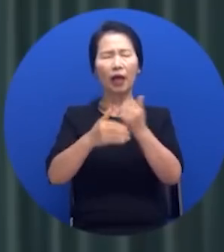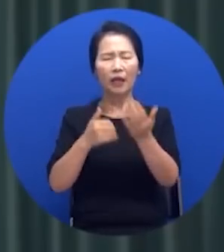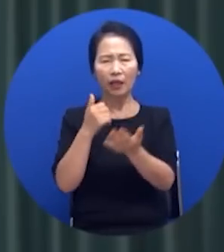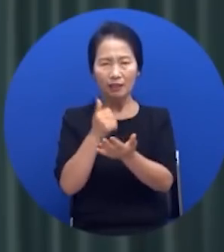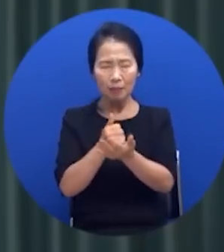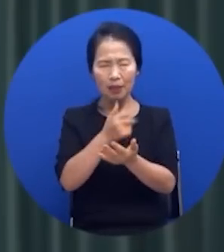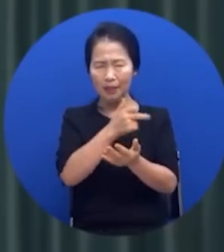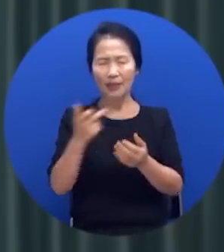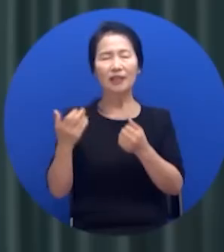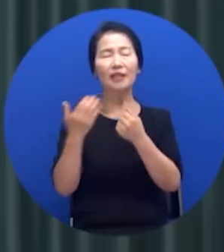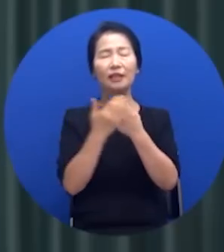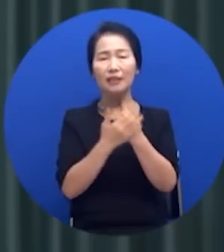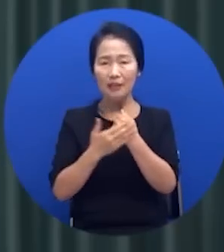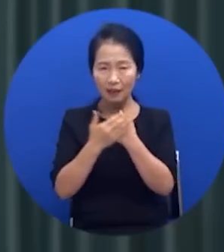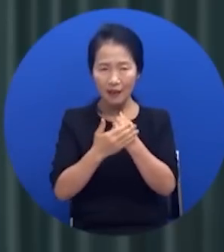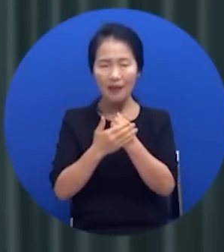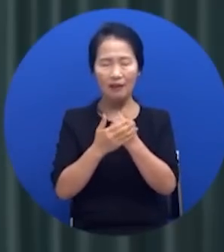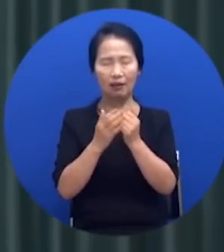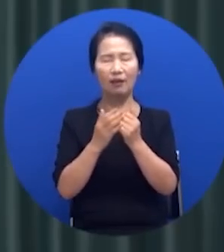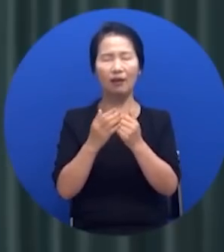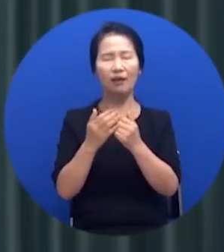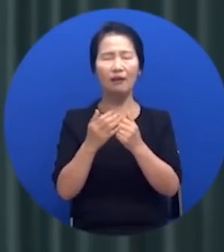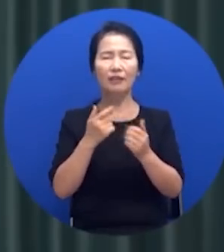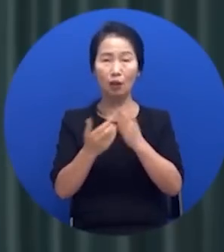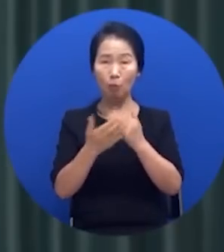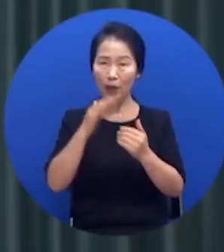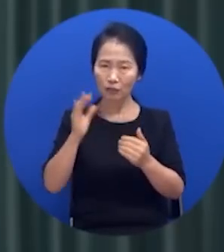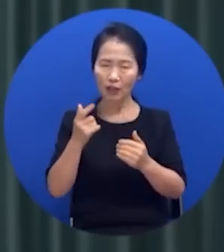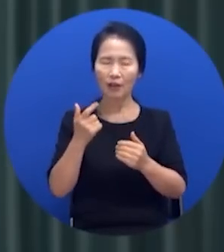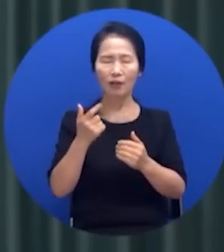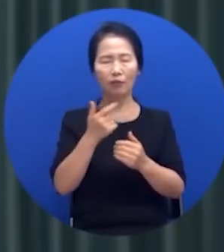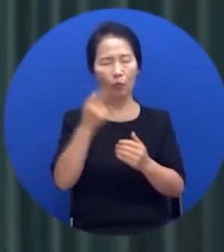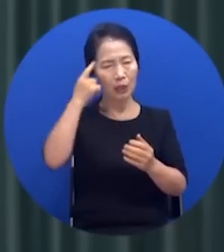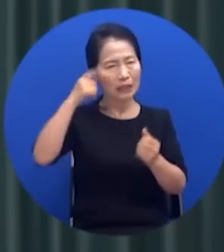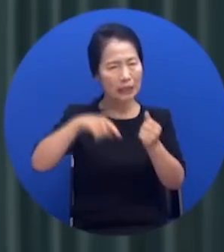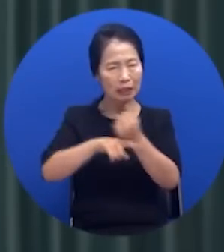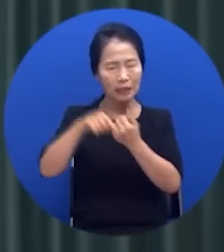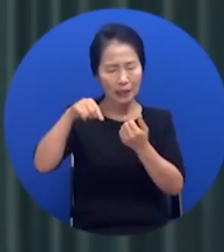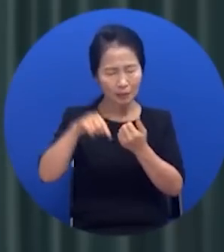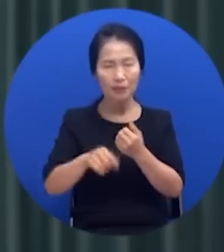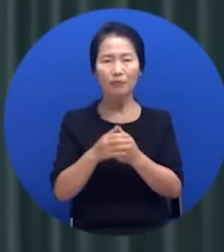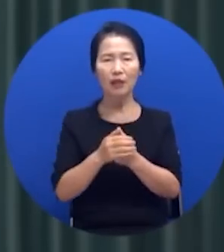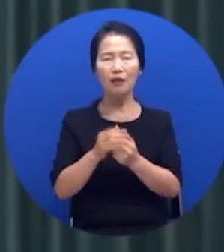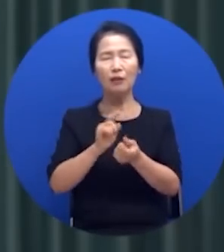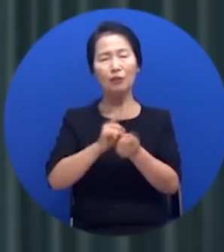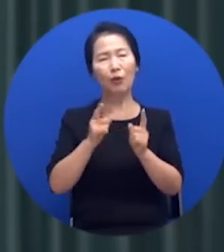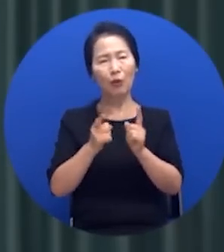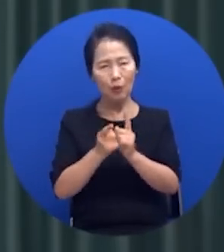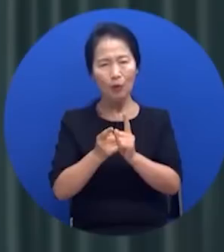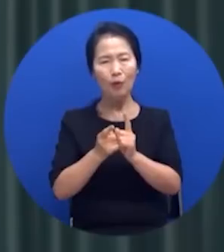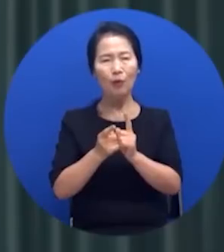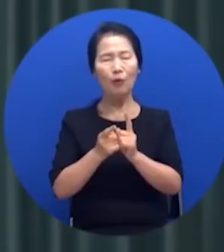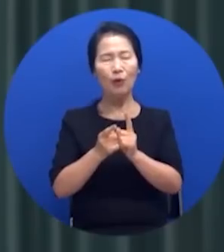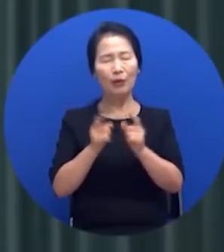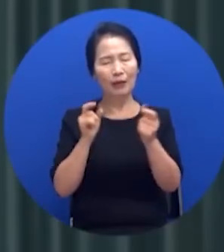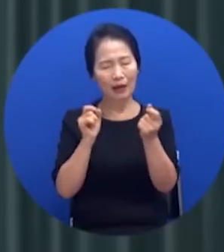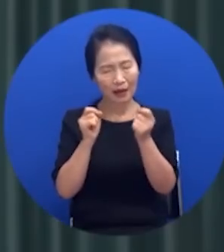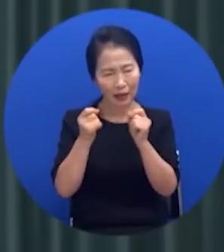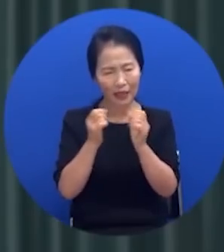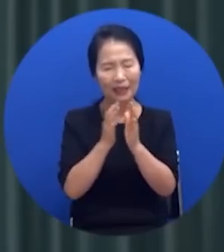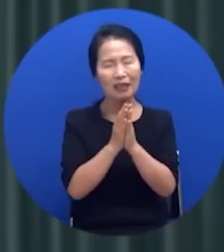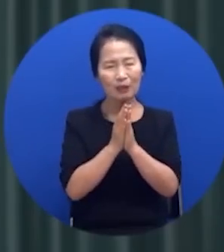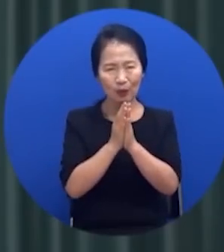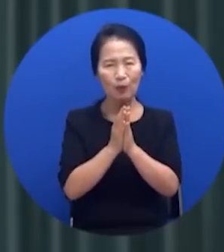실천하게 된 것을 뜻깊게 생각합니다. 서로의 온기를 느끼며 기도하는 기쁨은